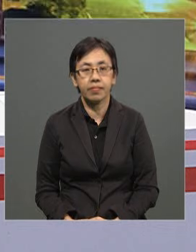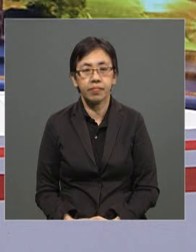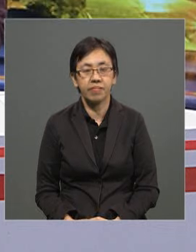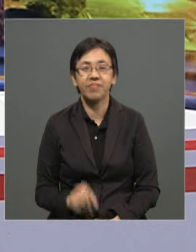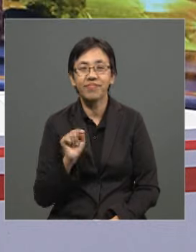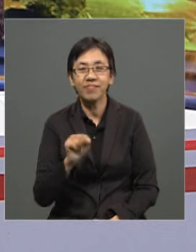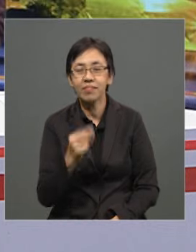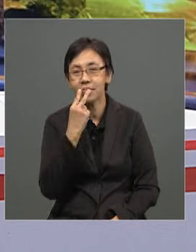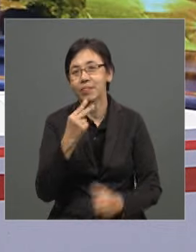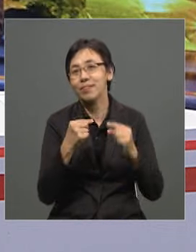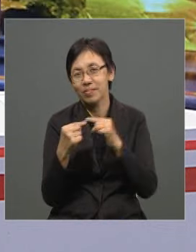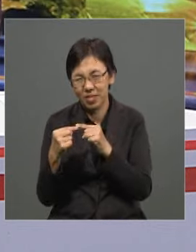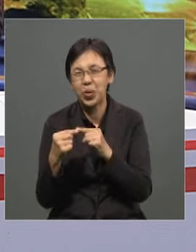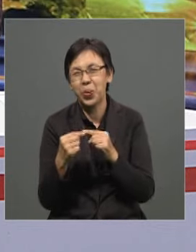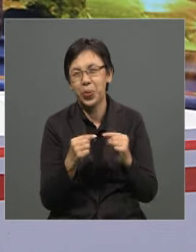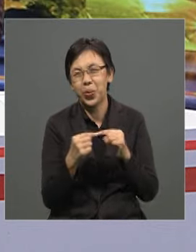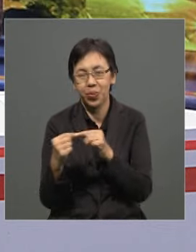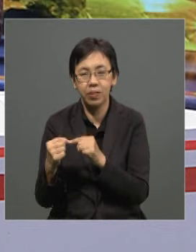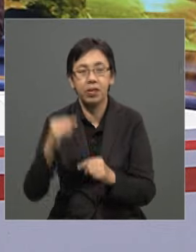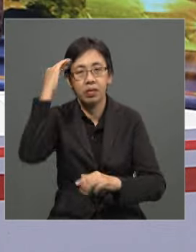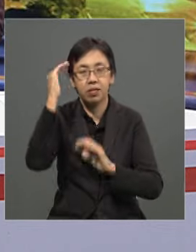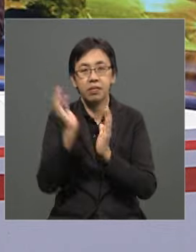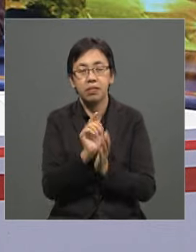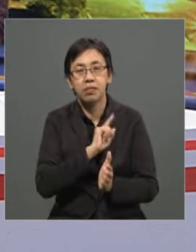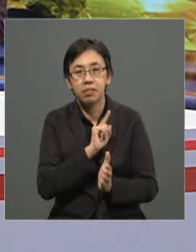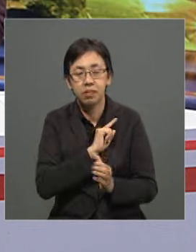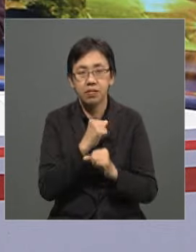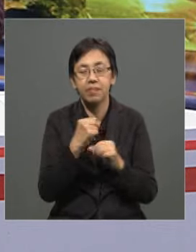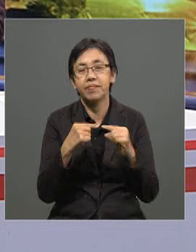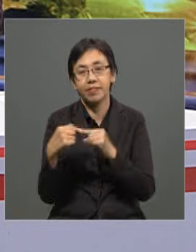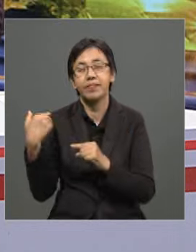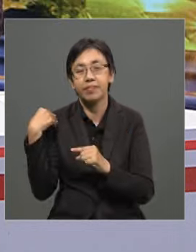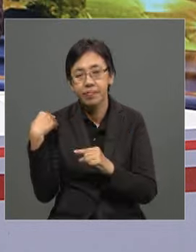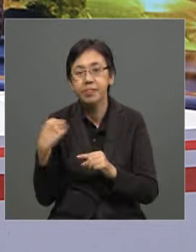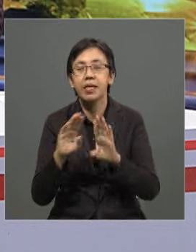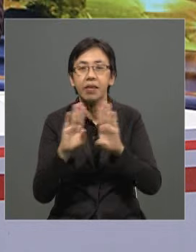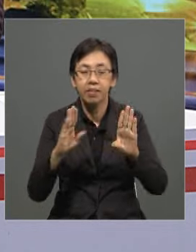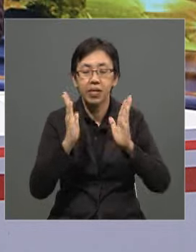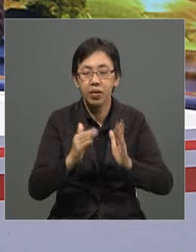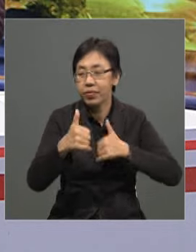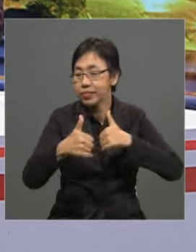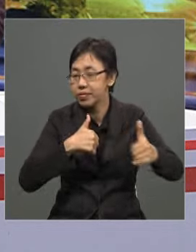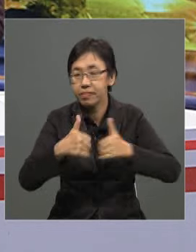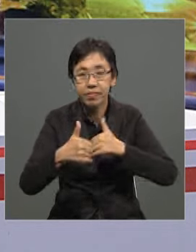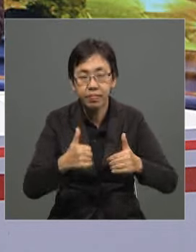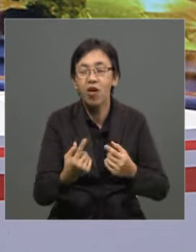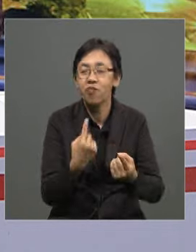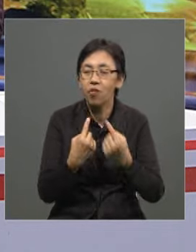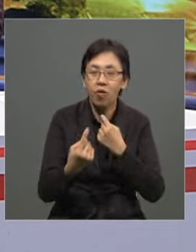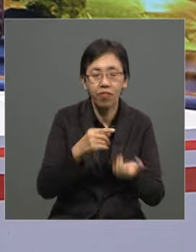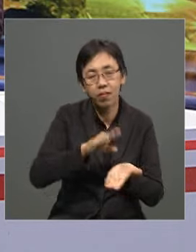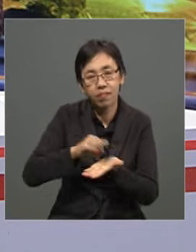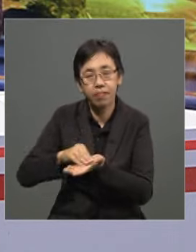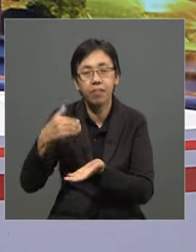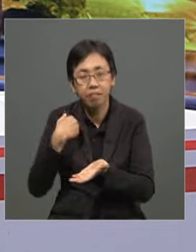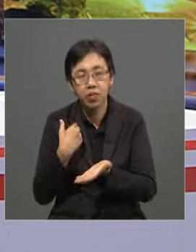เรื่องนี้ยังต้องตามกันต่อยาวๆนะคะเพราะว่าเจ้าหน้าที่ก็ยังติดตามกันอย่างต่อเนื่องยังเปิดรับแจ้งความกันอยู่แล้วก็จะต้องดูหลังจากนี้ว่า